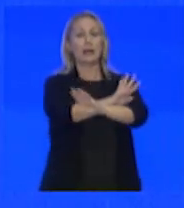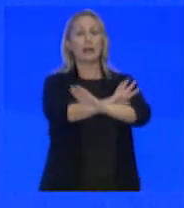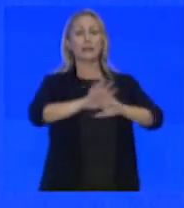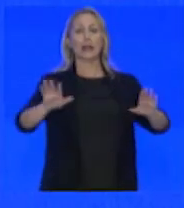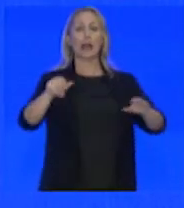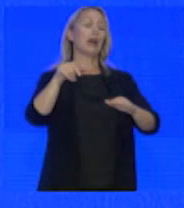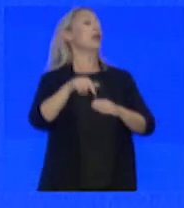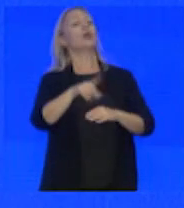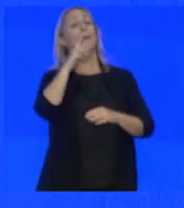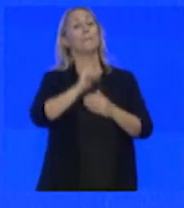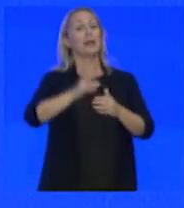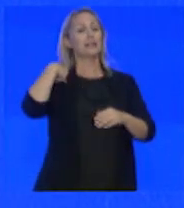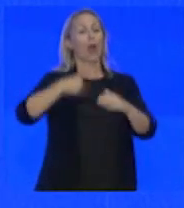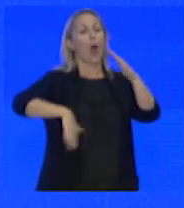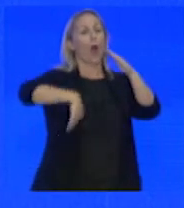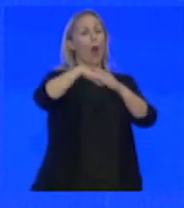controls.